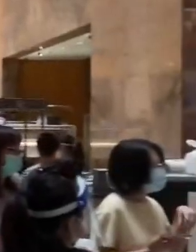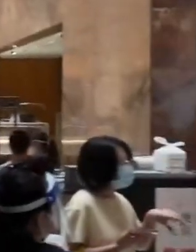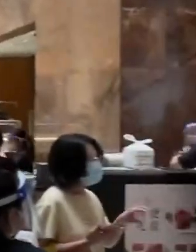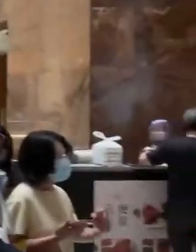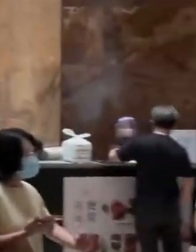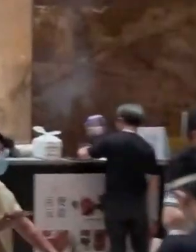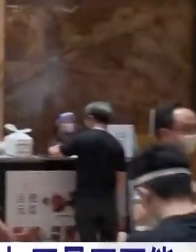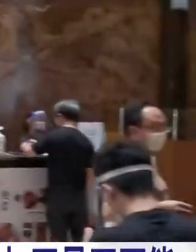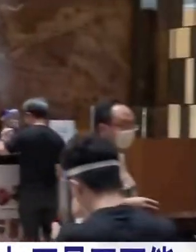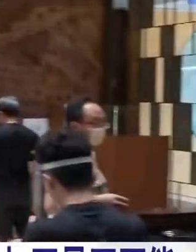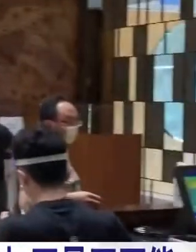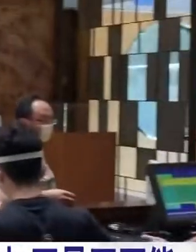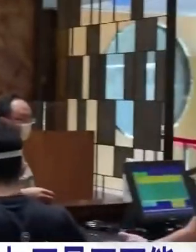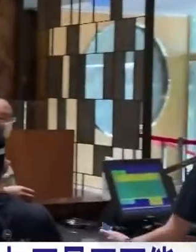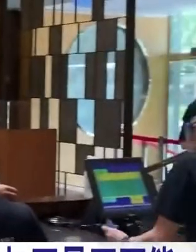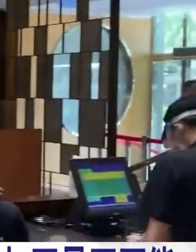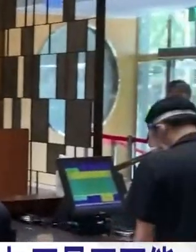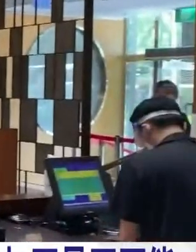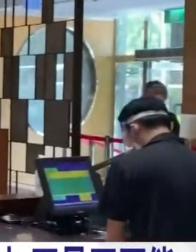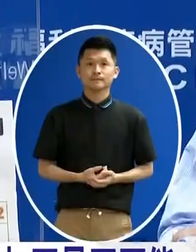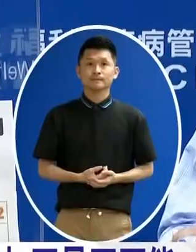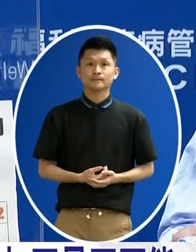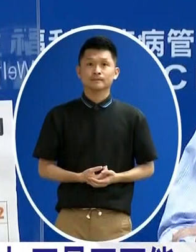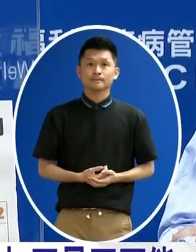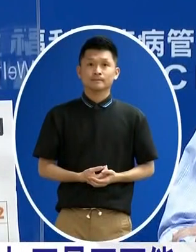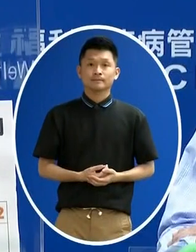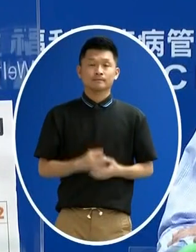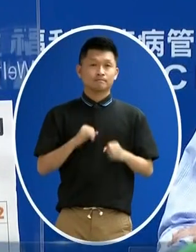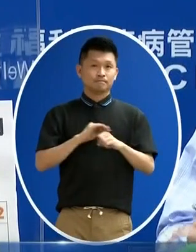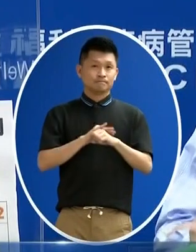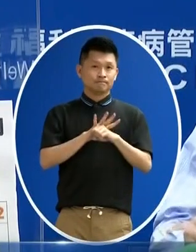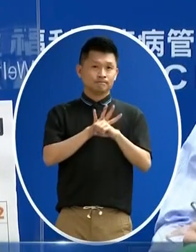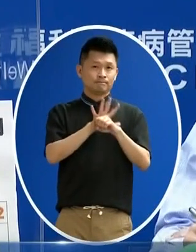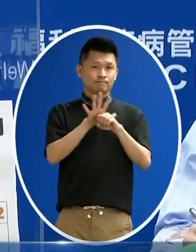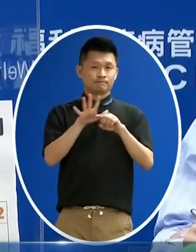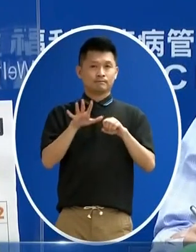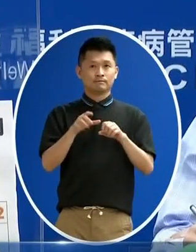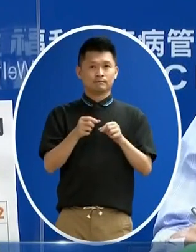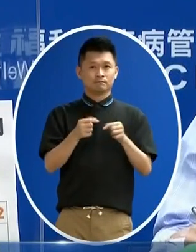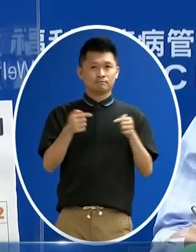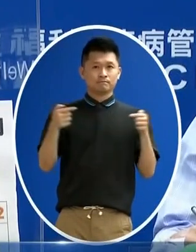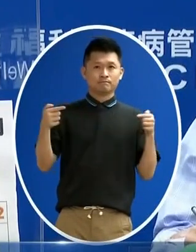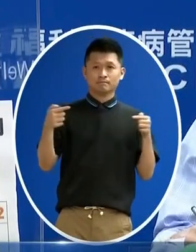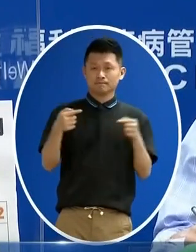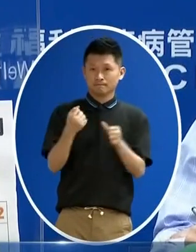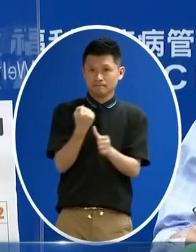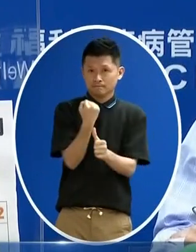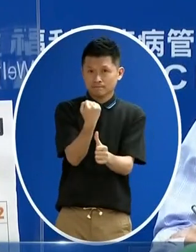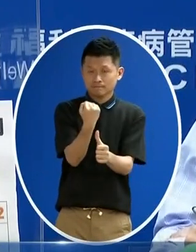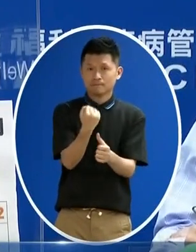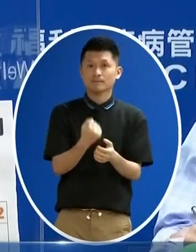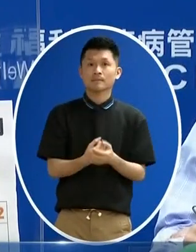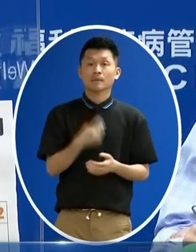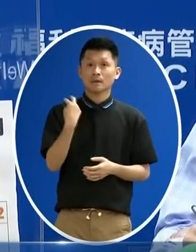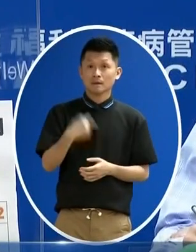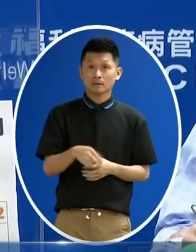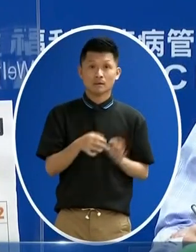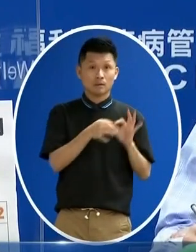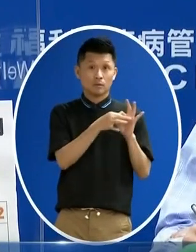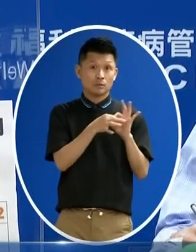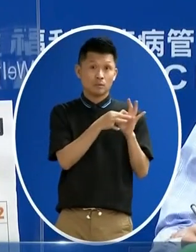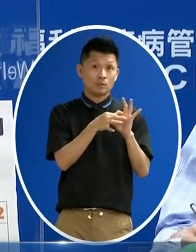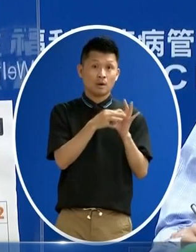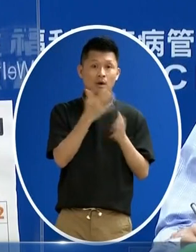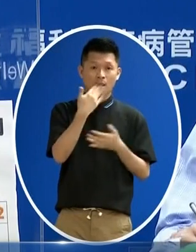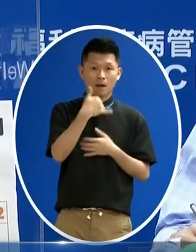能7月12号微解封，餐饮开放内用？ 疫情的控制哈，那还有这个相关，就刚才